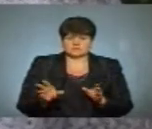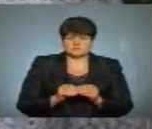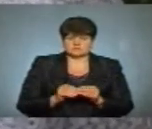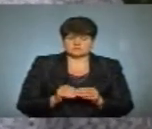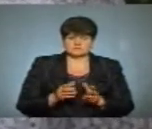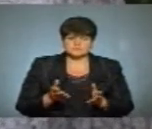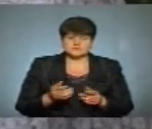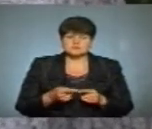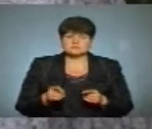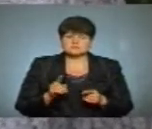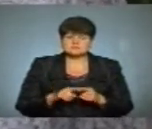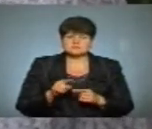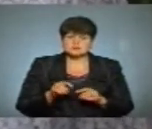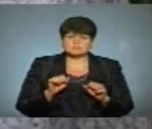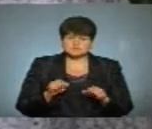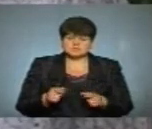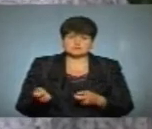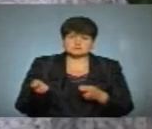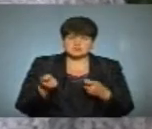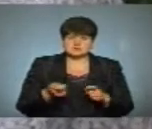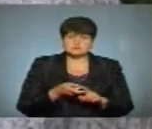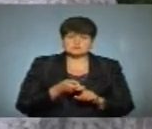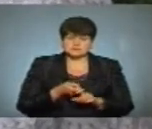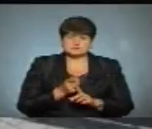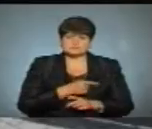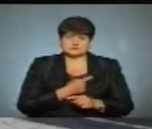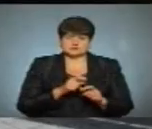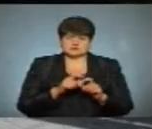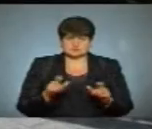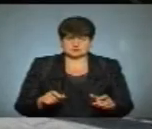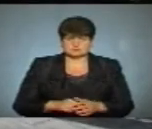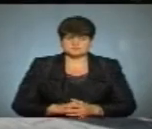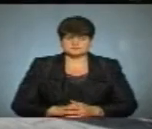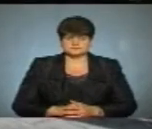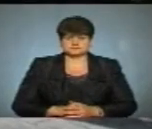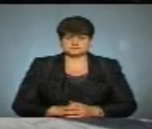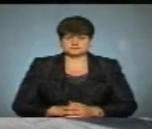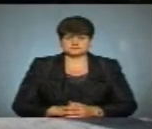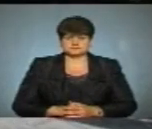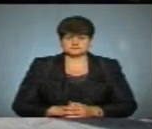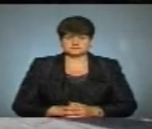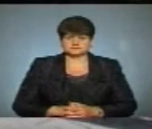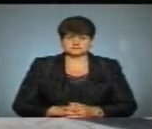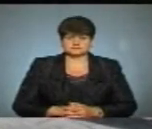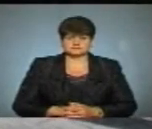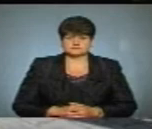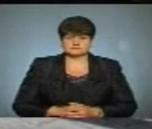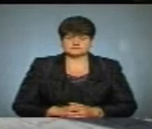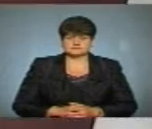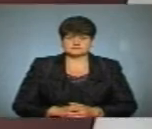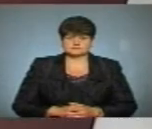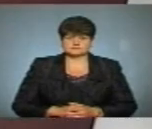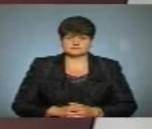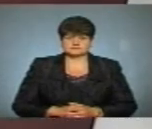нею. Це можливий занос інфекції саме в медичний заклад. Марія Котенко, Марта Журавель. Новини на Суспільному.